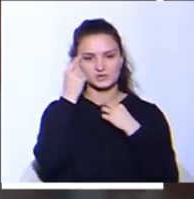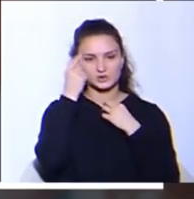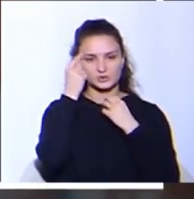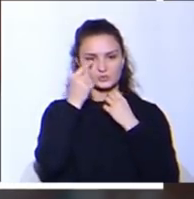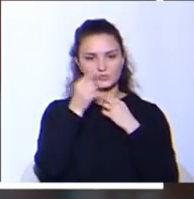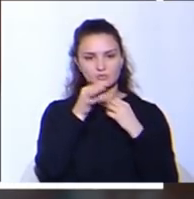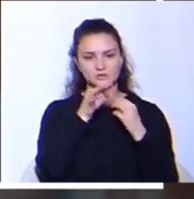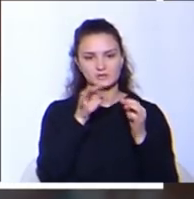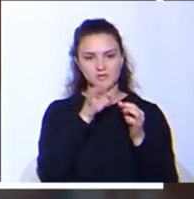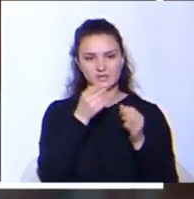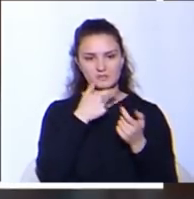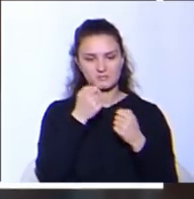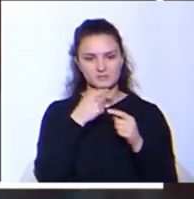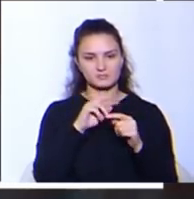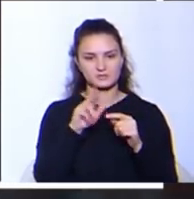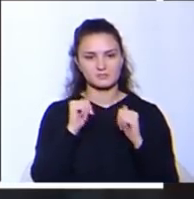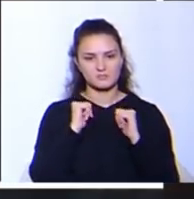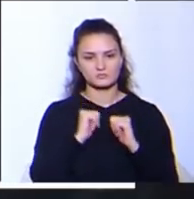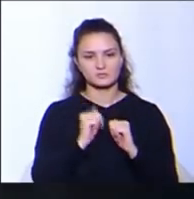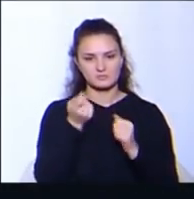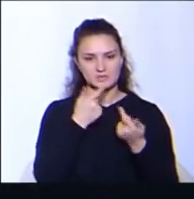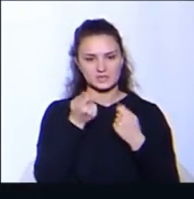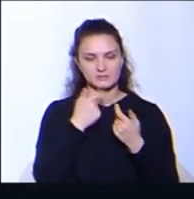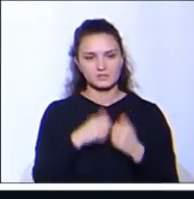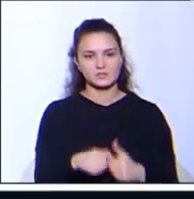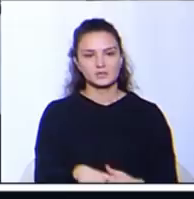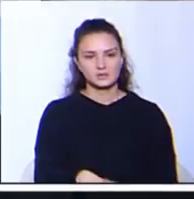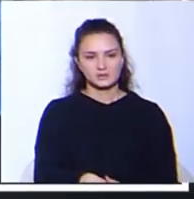ფსიქიკური აგზნების საწინააღმდეგო დამამშვიდებელ მედიკამენტს.